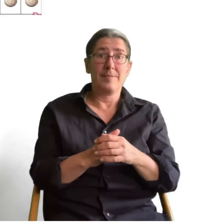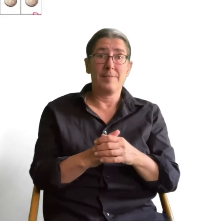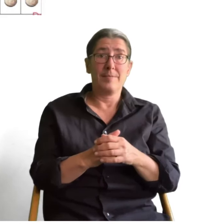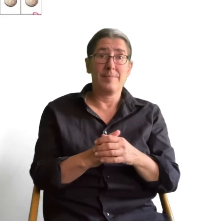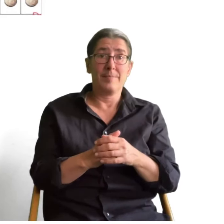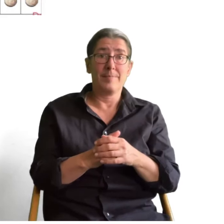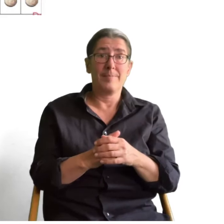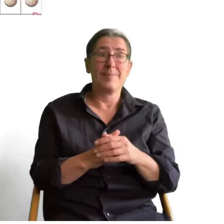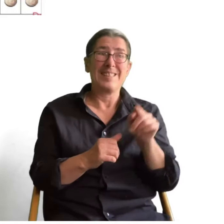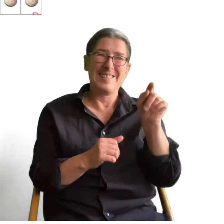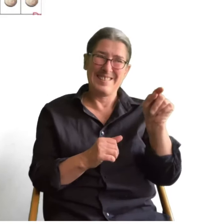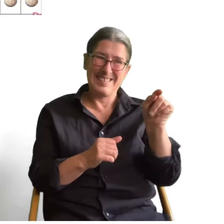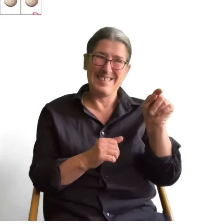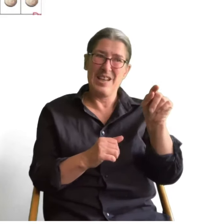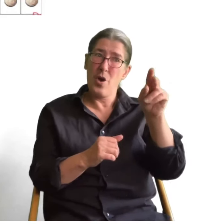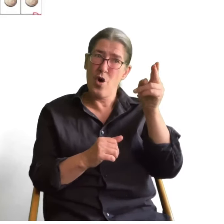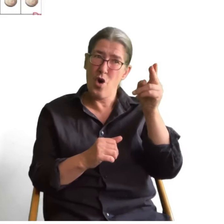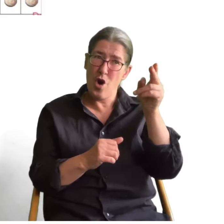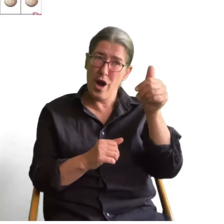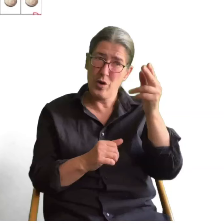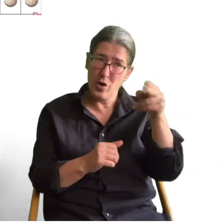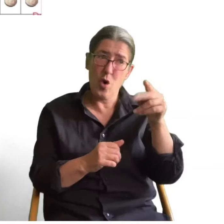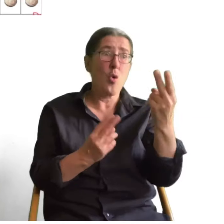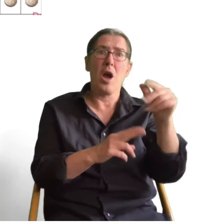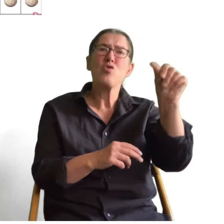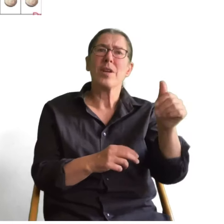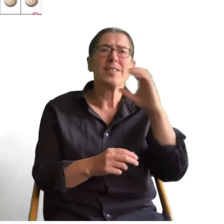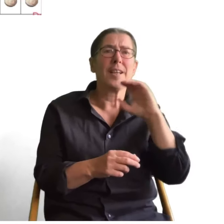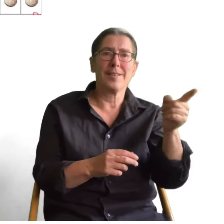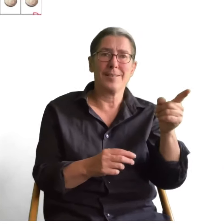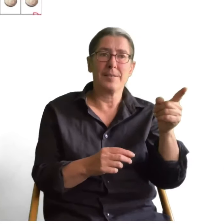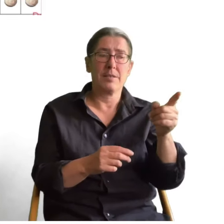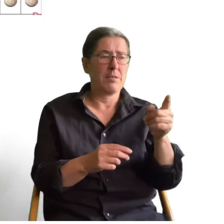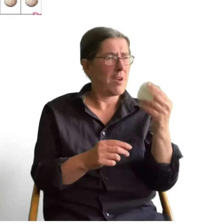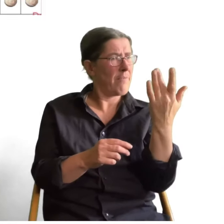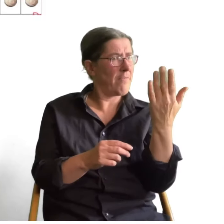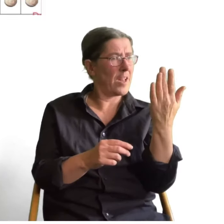denn jetzt von diesen, von diesem Euro oder diesen 100 Cent